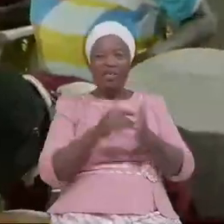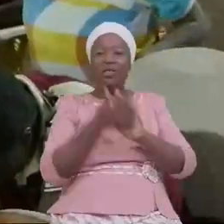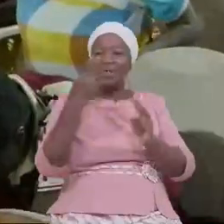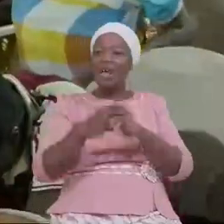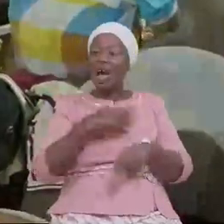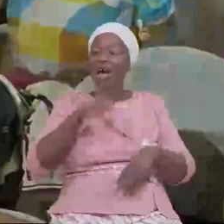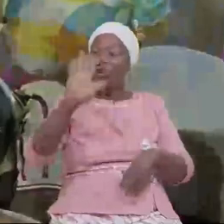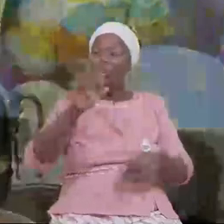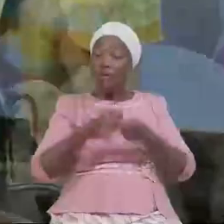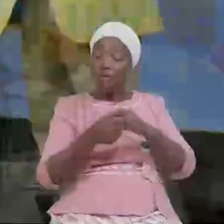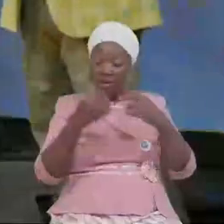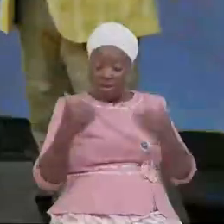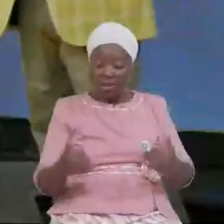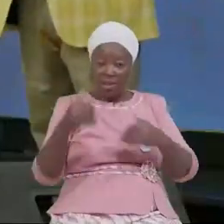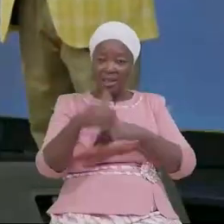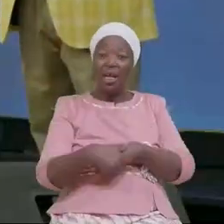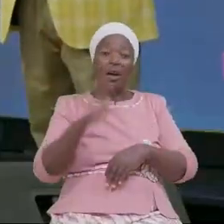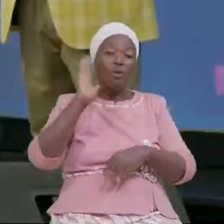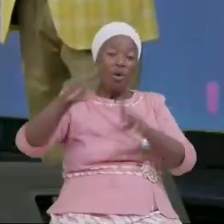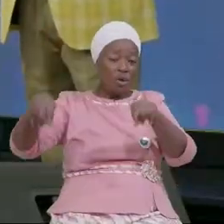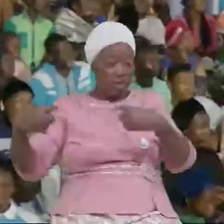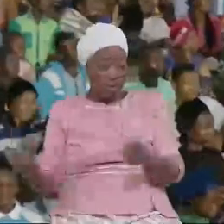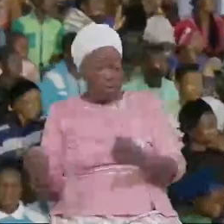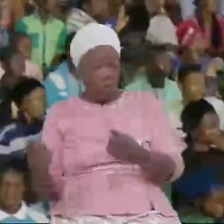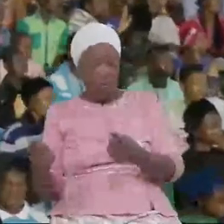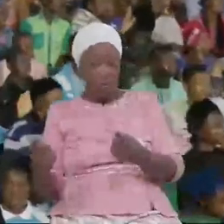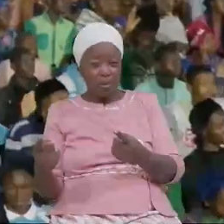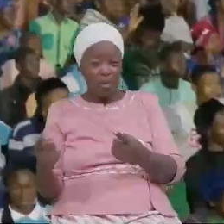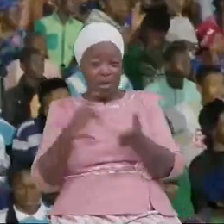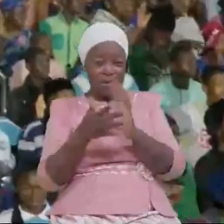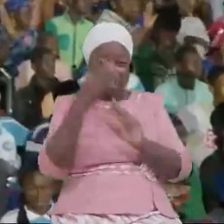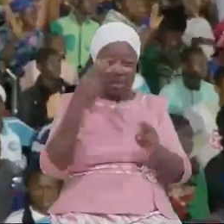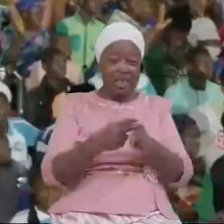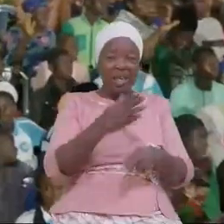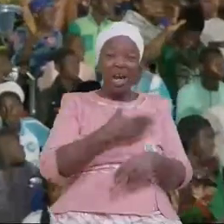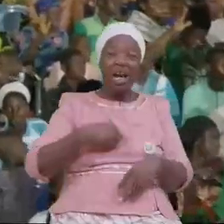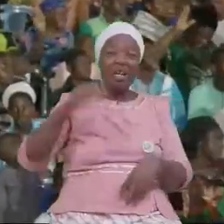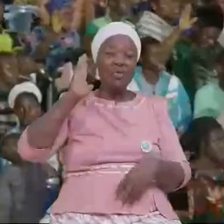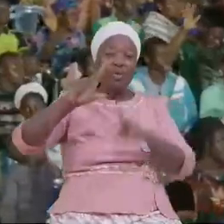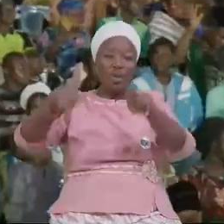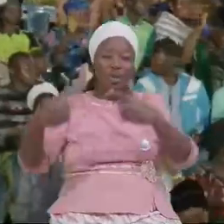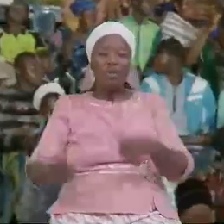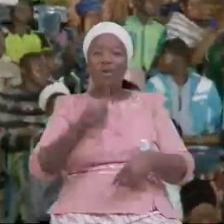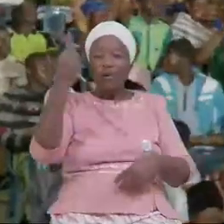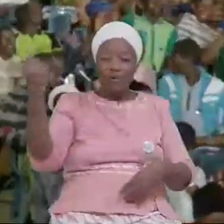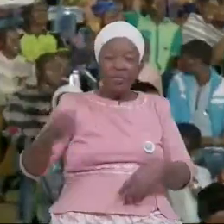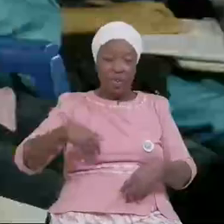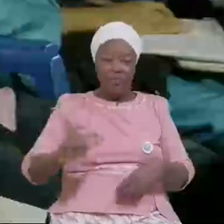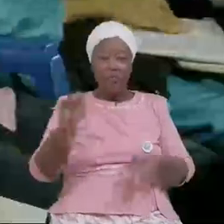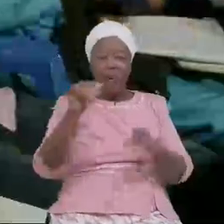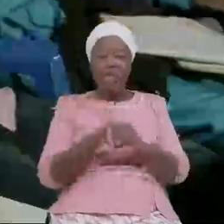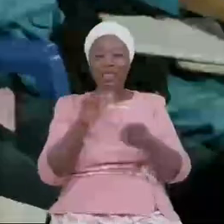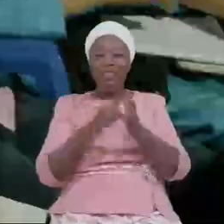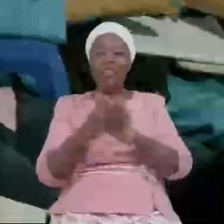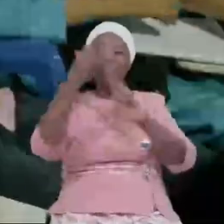soir vont quitter. Et ces problèmes vont quitter à jamais au nom de Jésus.